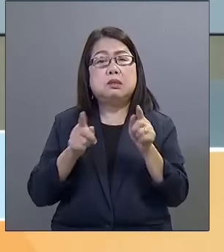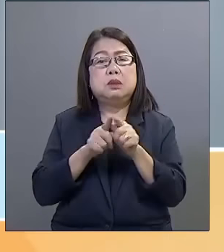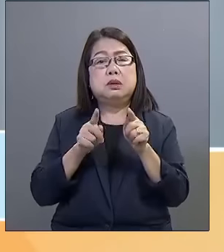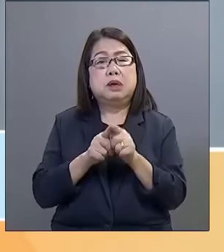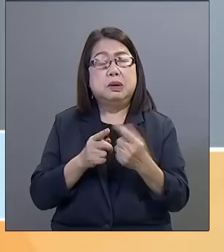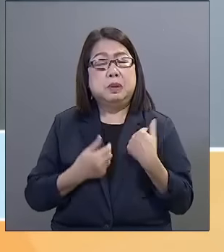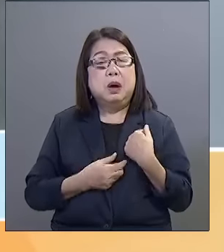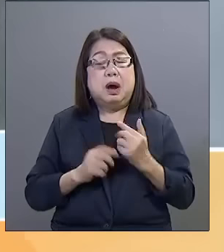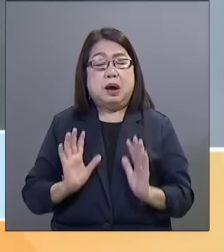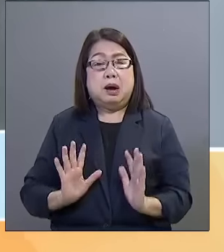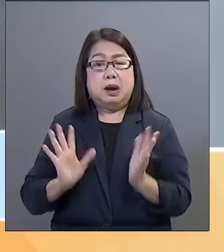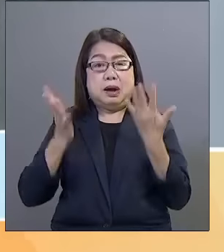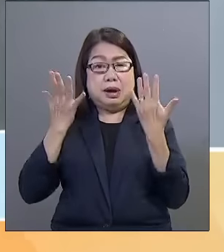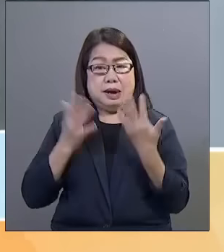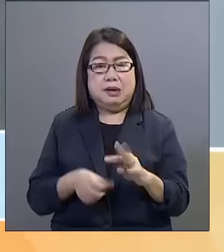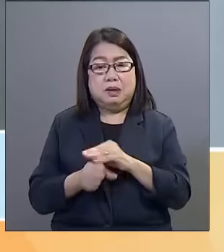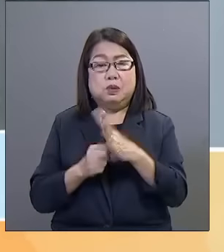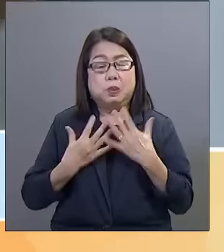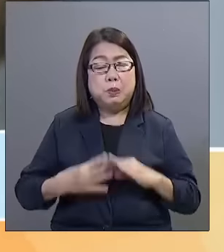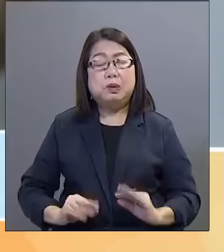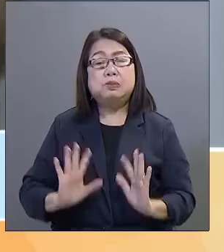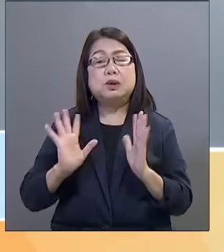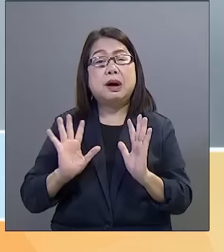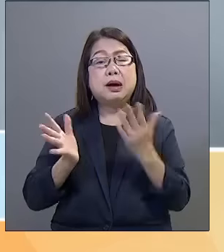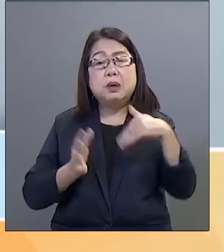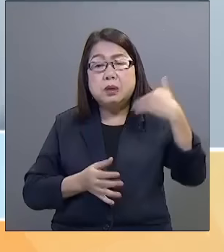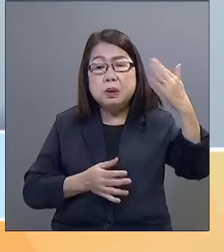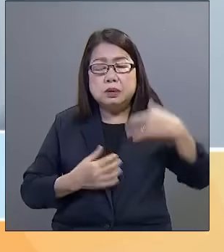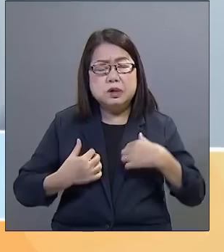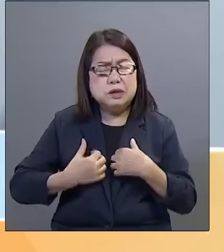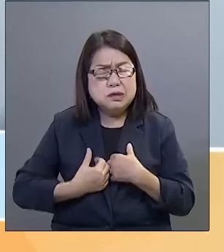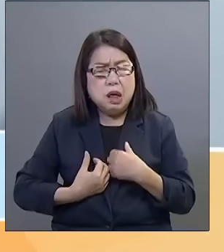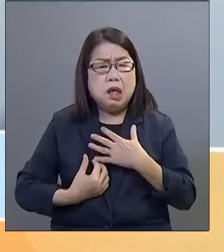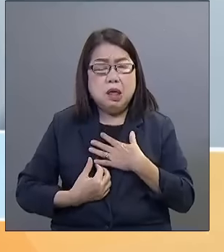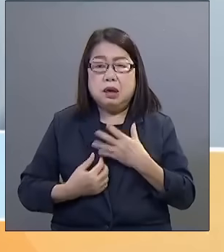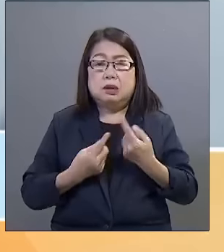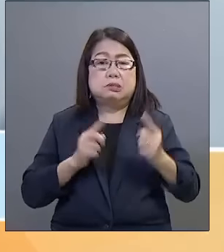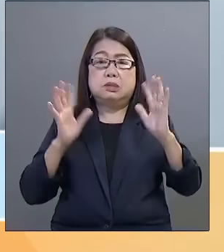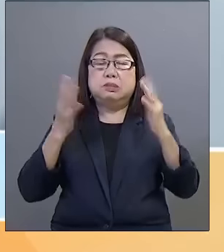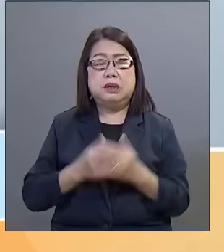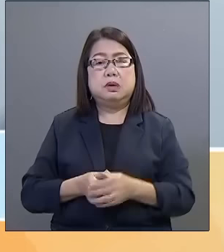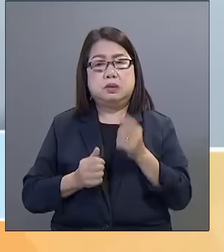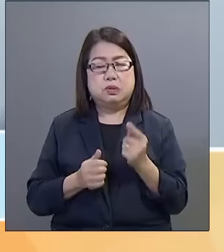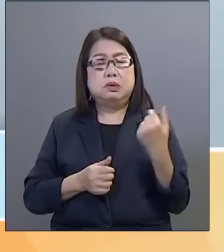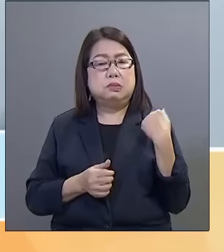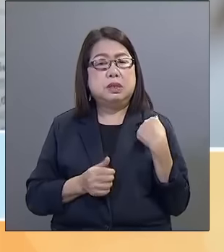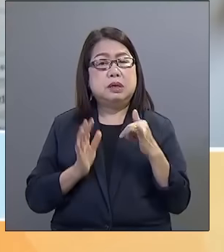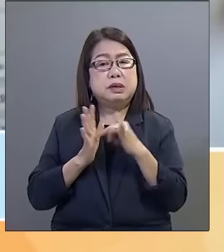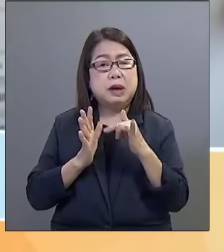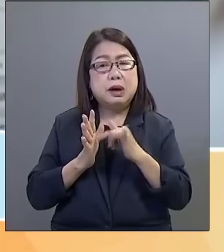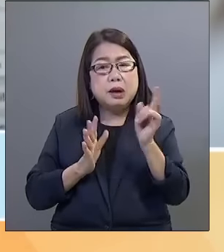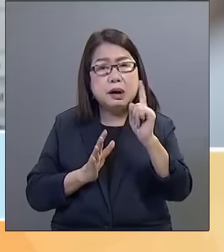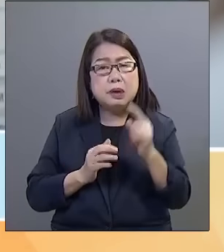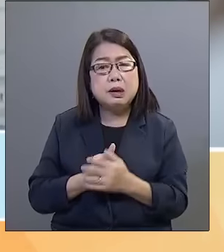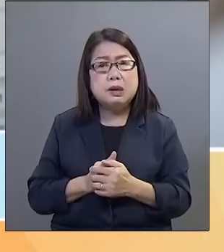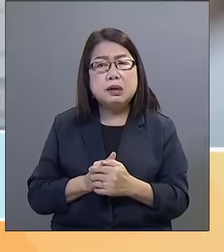โควิดด้วยครับ ค่ะ คร ับเพียงแต่ว่ามันเราจะมีอีกอย่างหนึ่งก็คือที่ต้องระมัดระวังนิดนึงคือยาฉีดฮะ